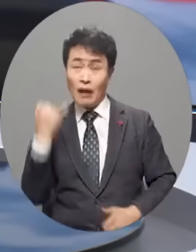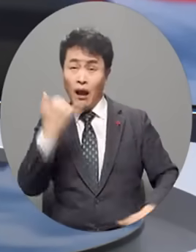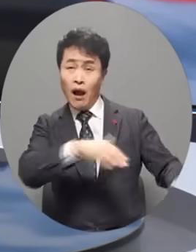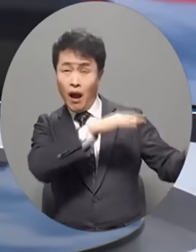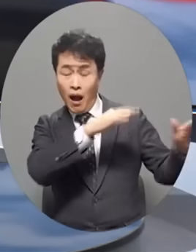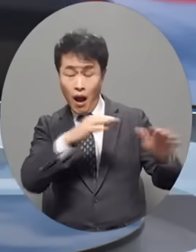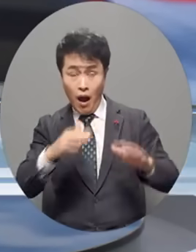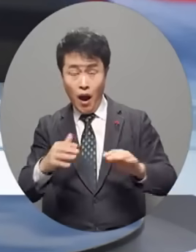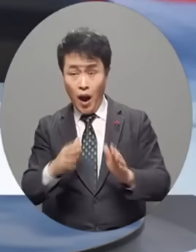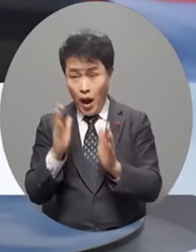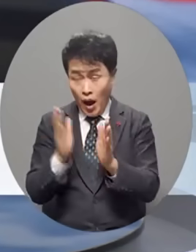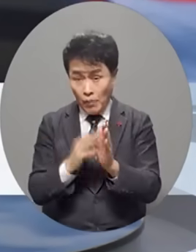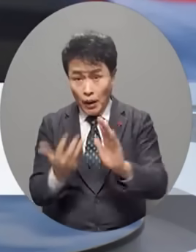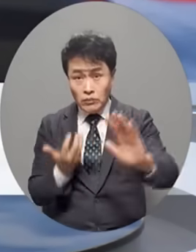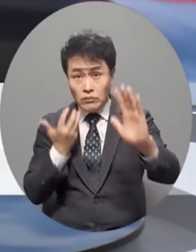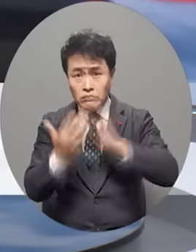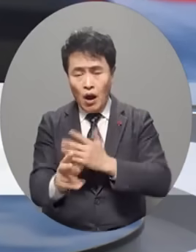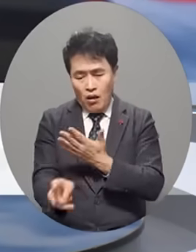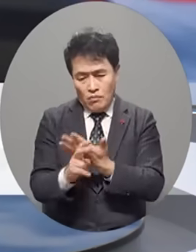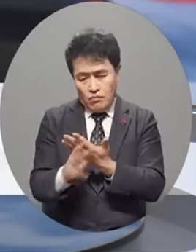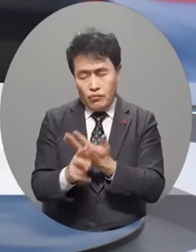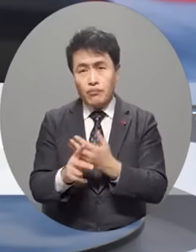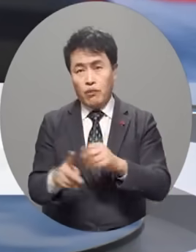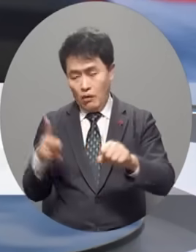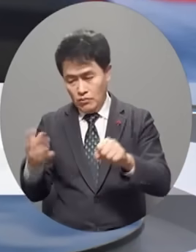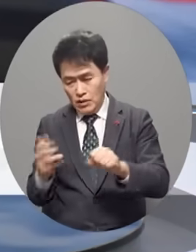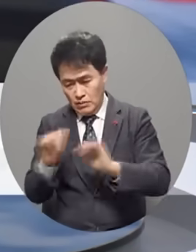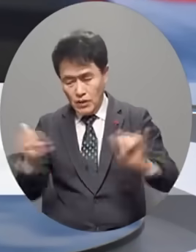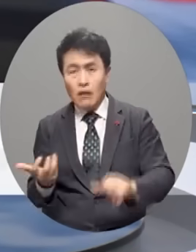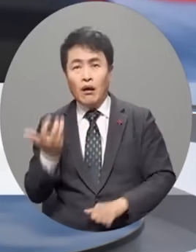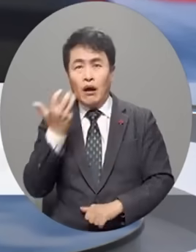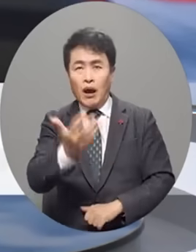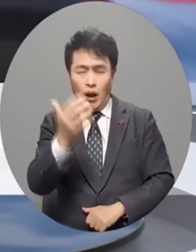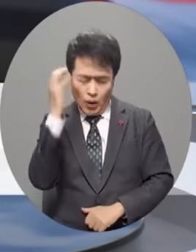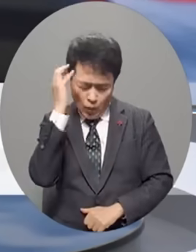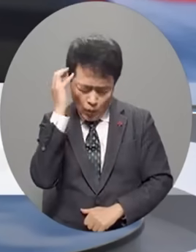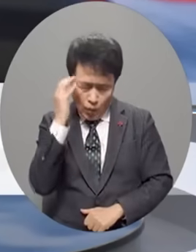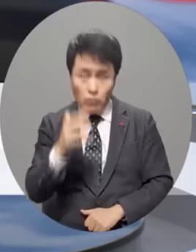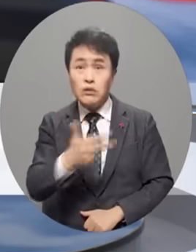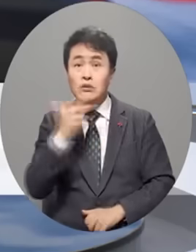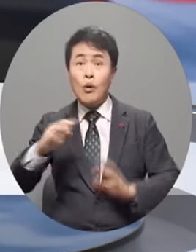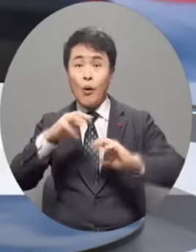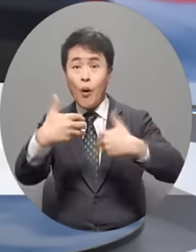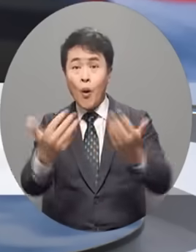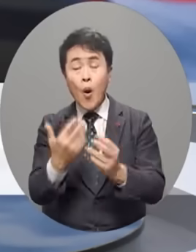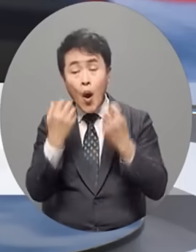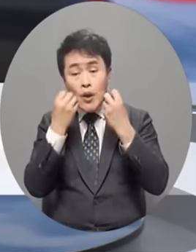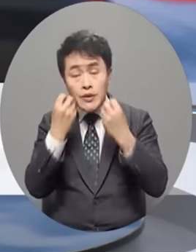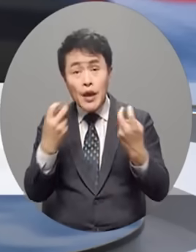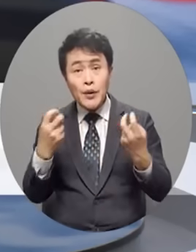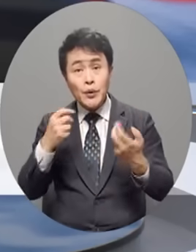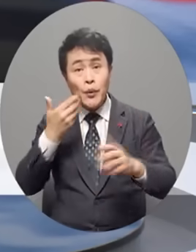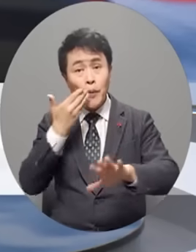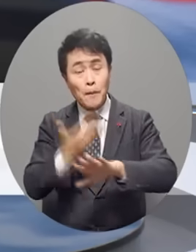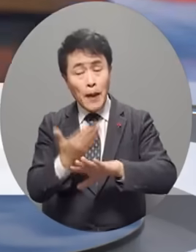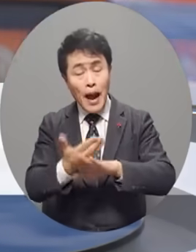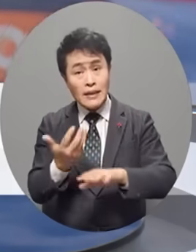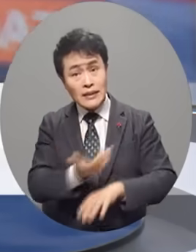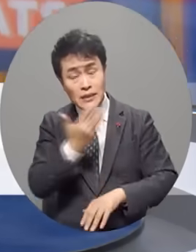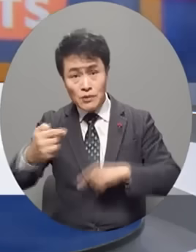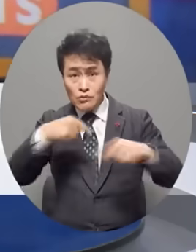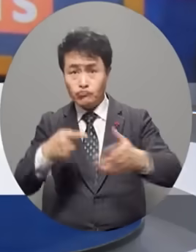바다를 통해 밀입국하는 불법 이민자들로 골머리를 앓고 있는 영국이 새로운 반이민 정책을 추진하고